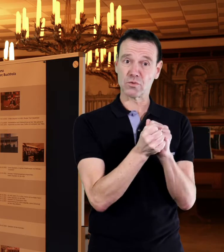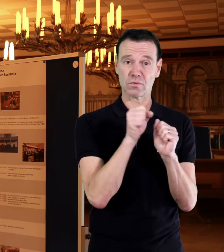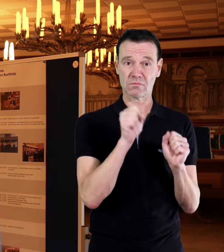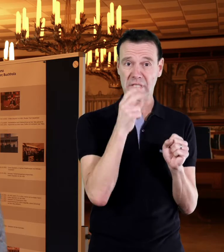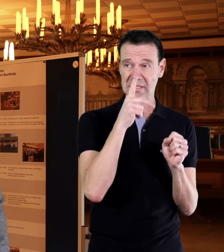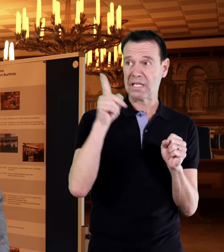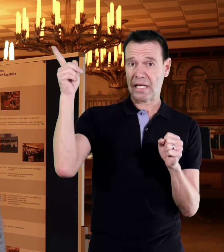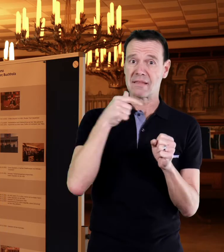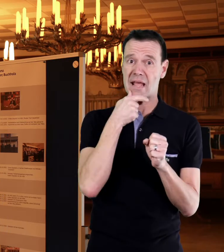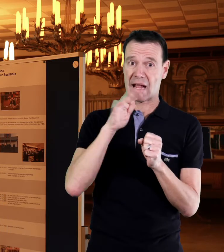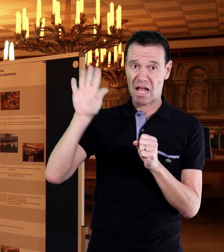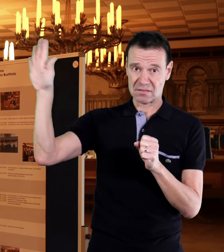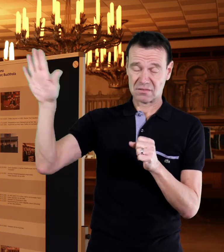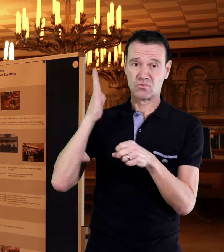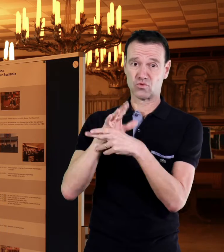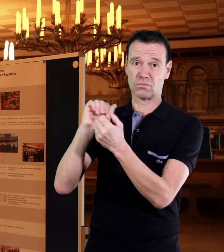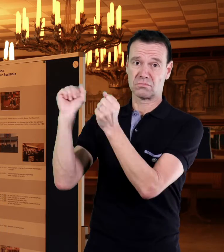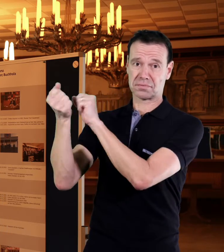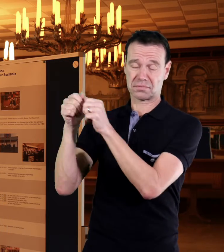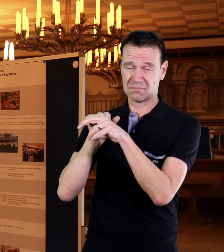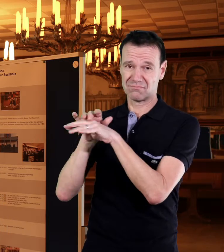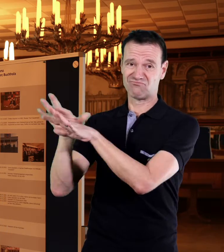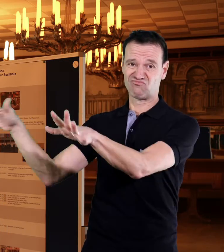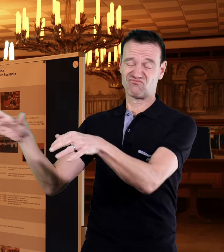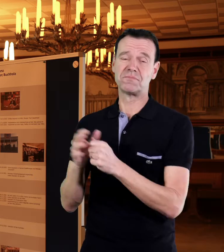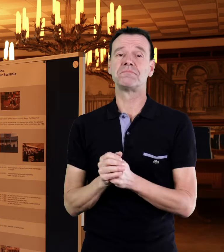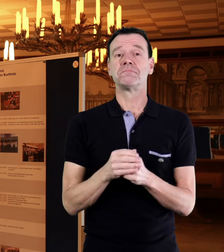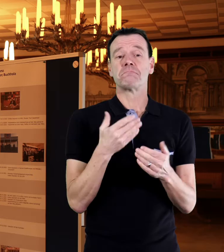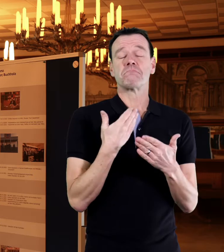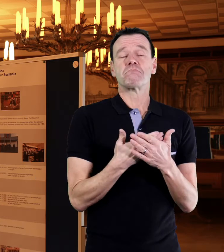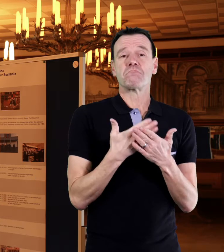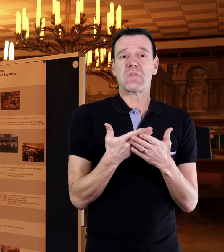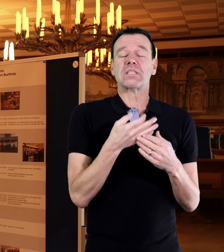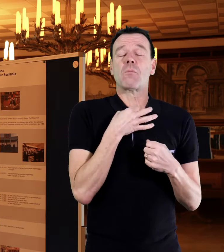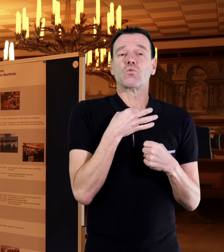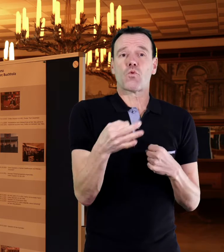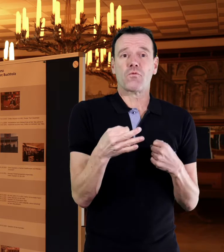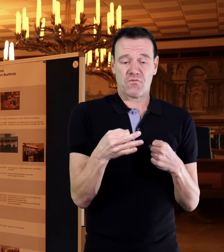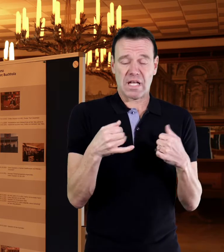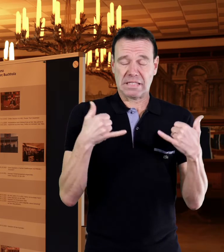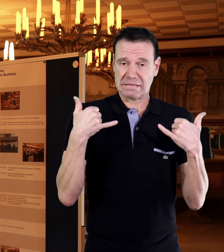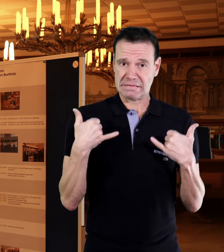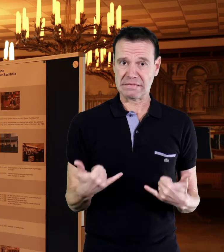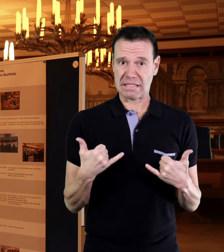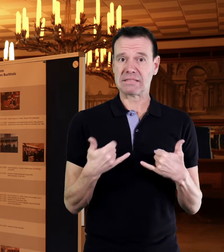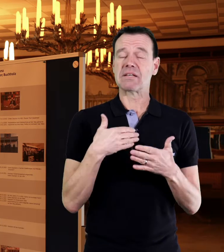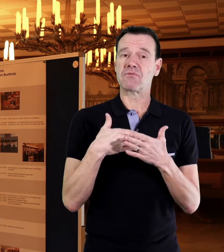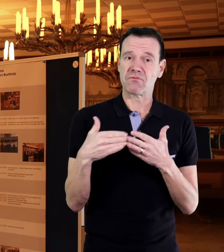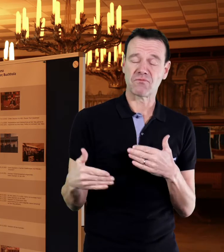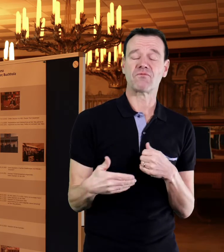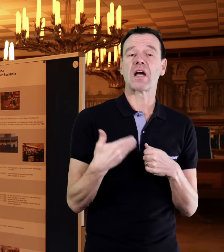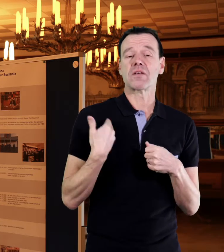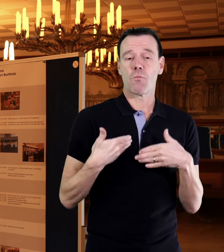europäischen Nachbarn in Großbritannien sehen. Es wird daher notwendig sein, dass wir in unseren Bemühungen nicht nachlassen und